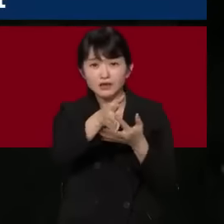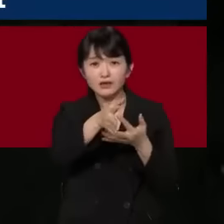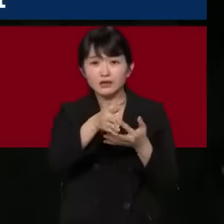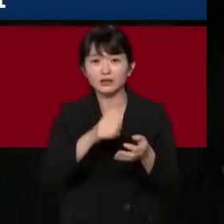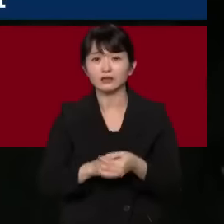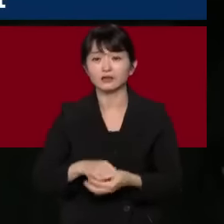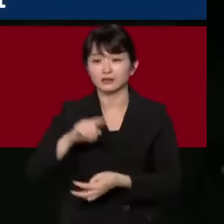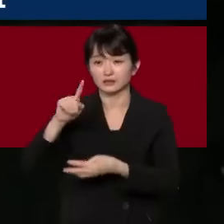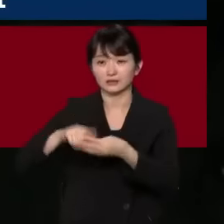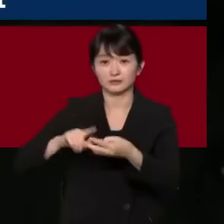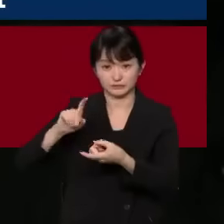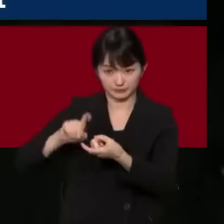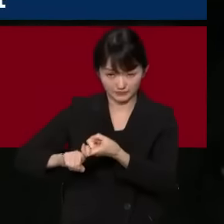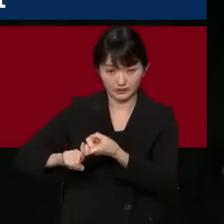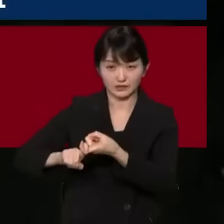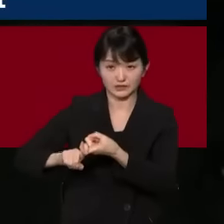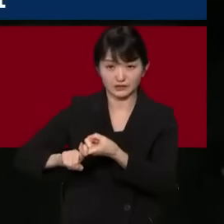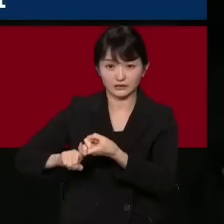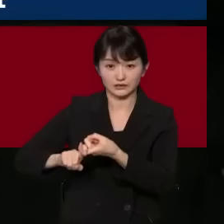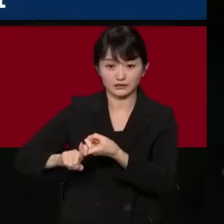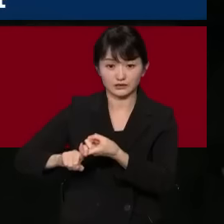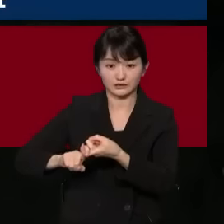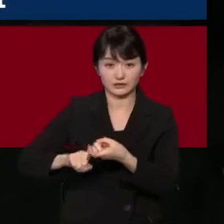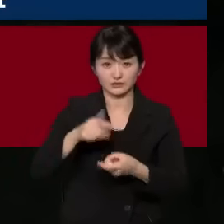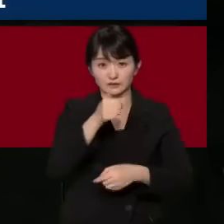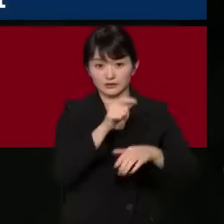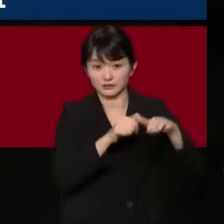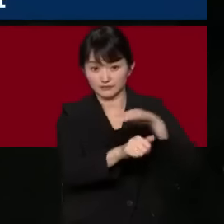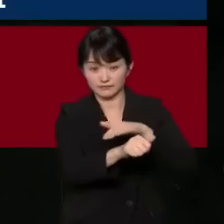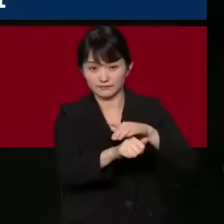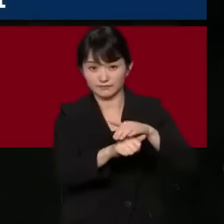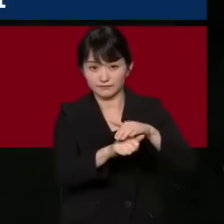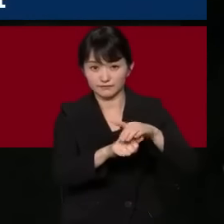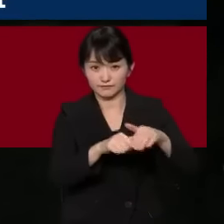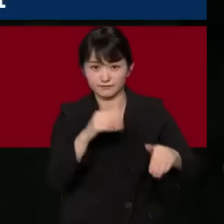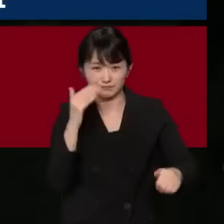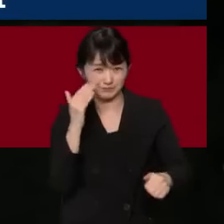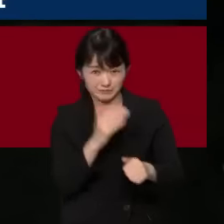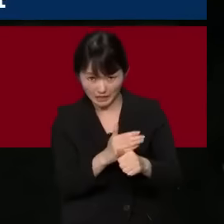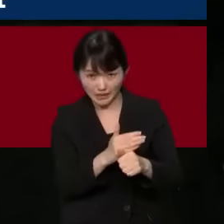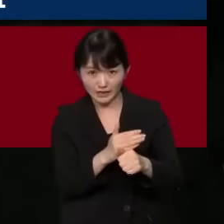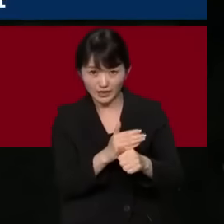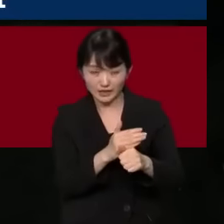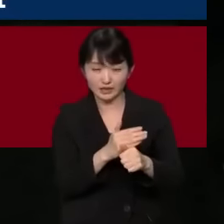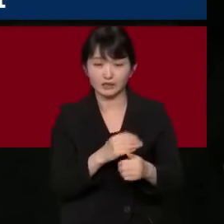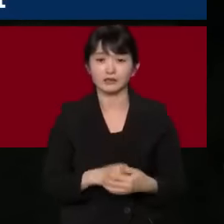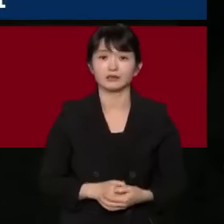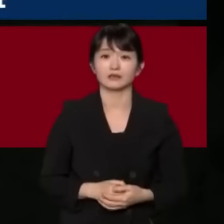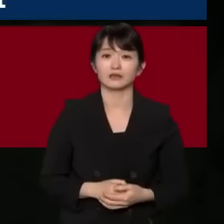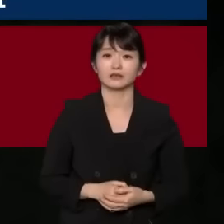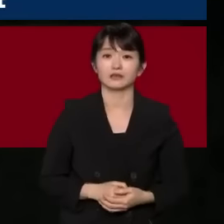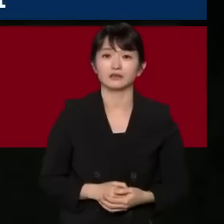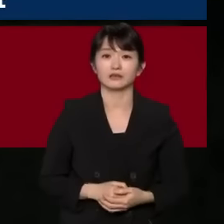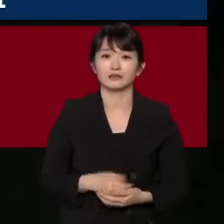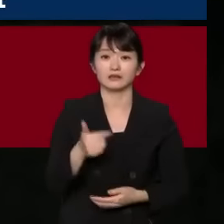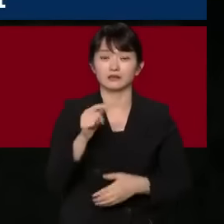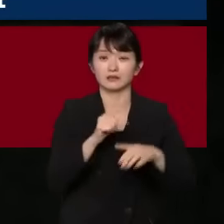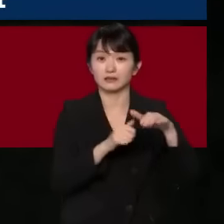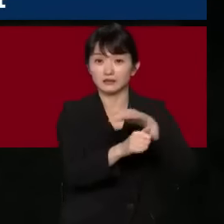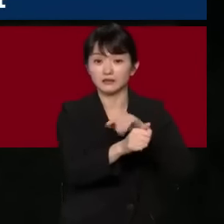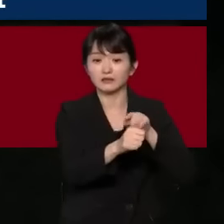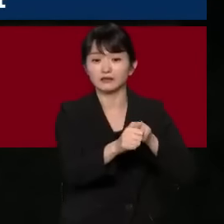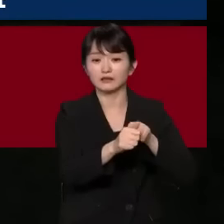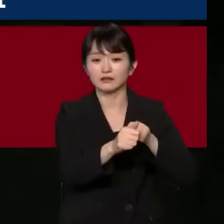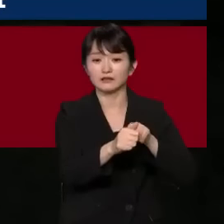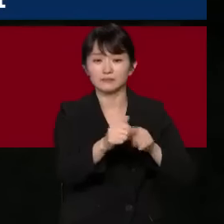친윤계라 불리우는 의원님들 사이에는 한동훈 대표를 내리겠다라는 말도 있었는데 예. 어떻게 보면 한동훈 대표는 본인이 그런 것도